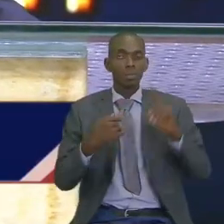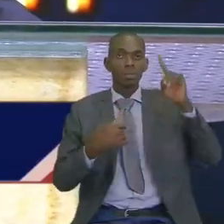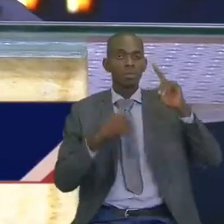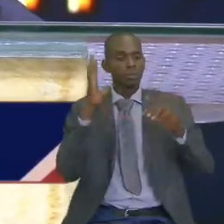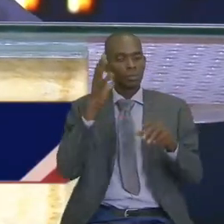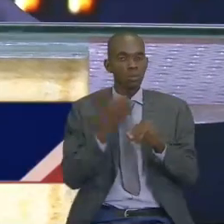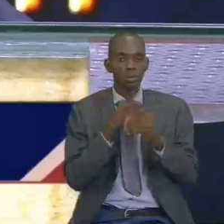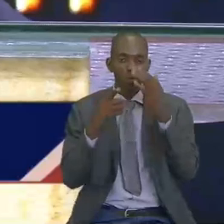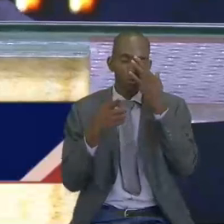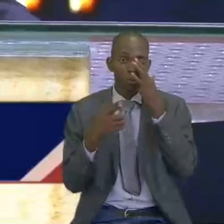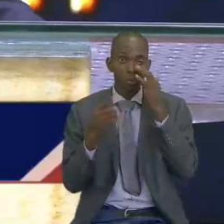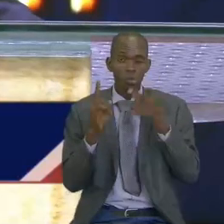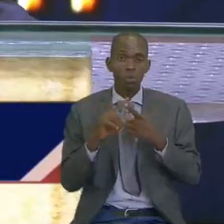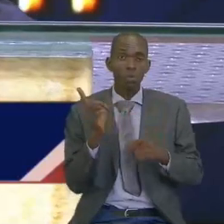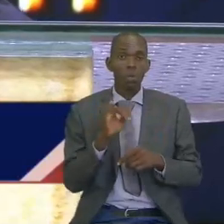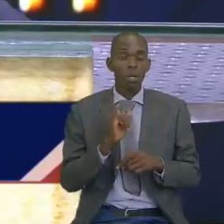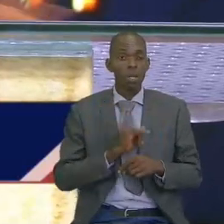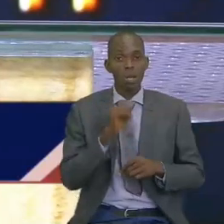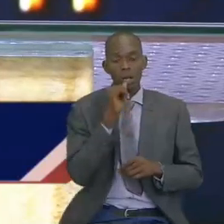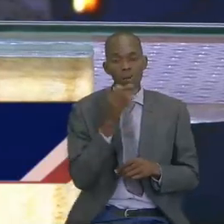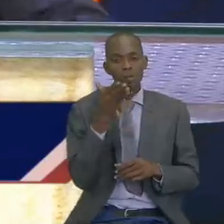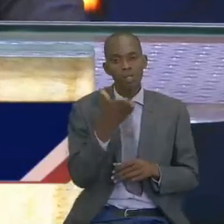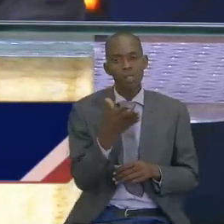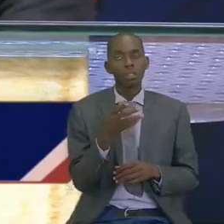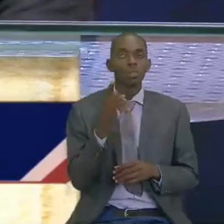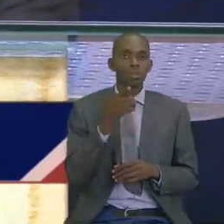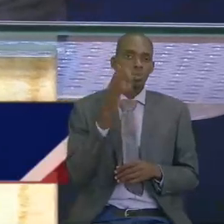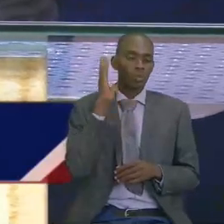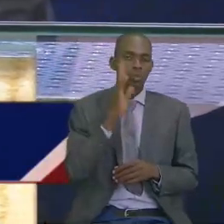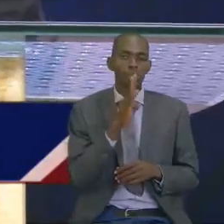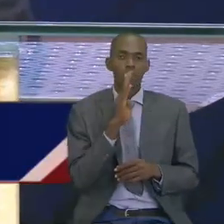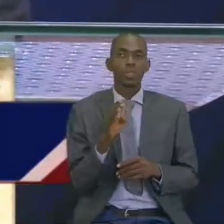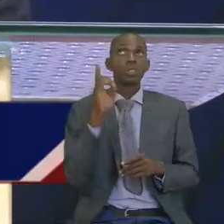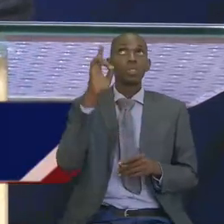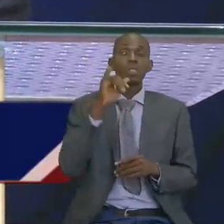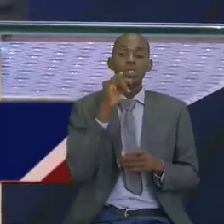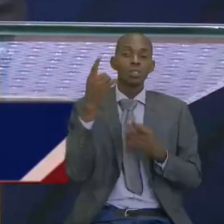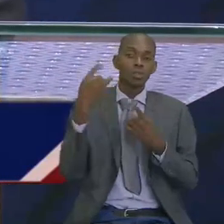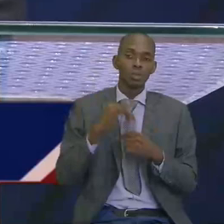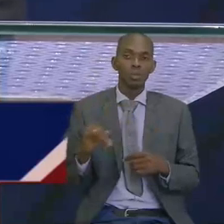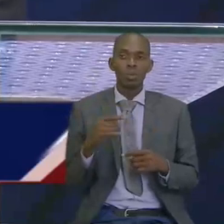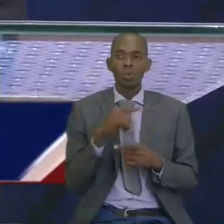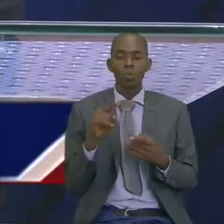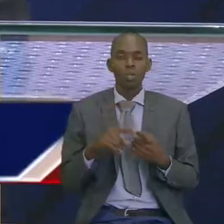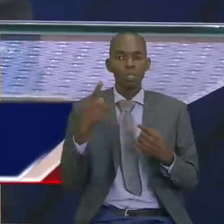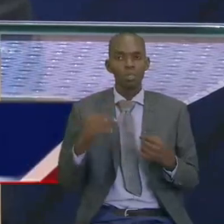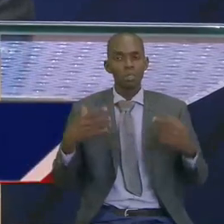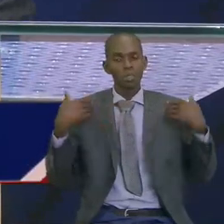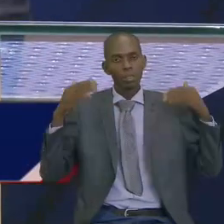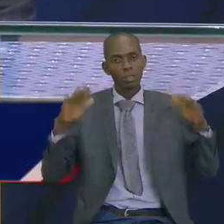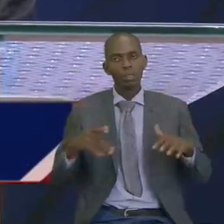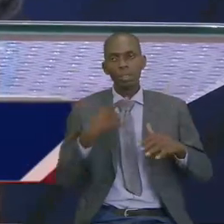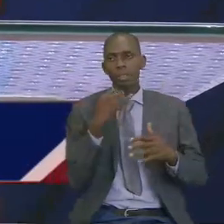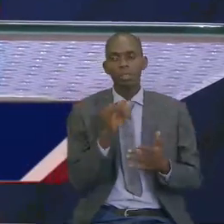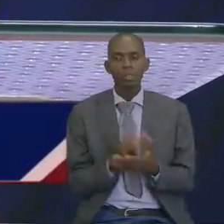et que vous soyez avec moi. Là où je suis, là où vous serez. Alors il viendra, celui-là que les anges disent que pourquoi vous regardez ici en